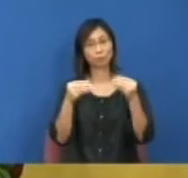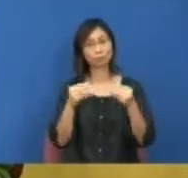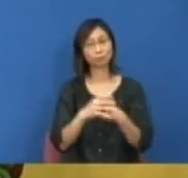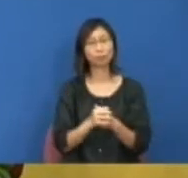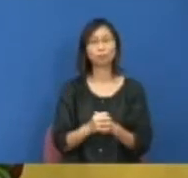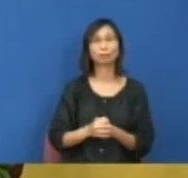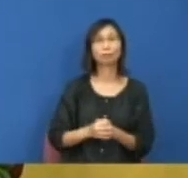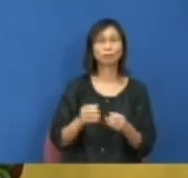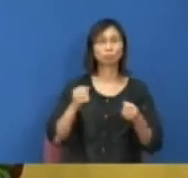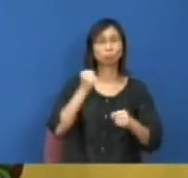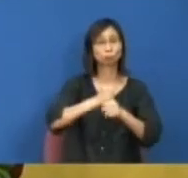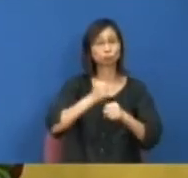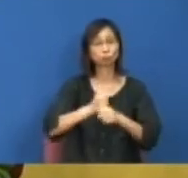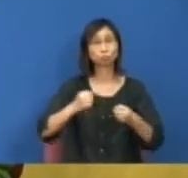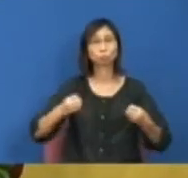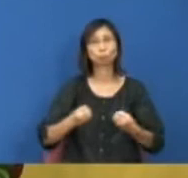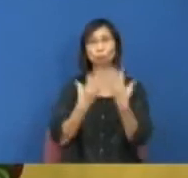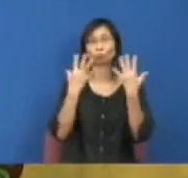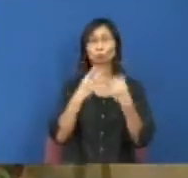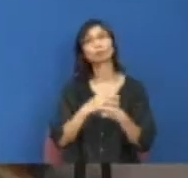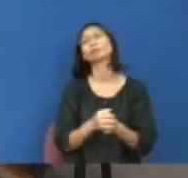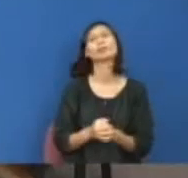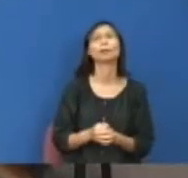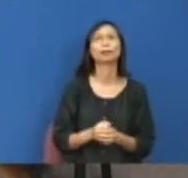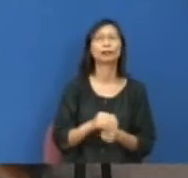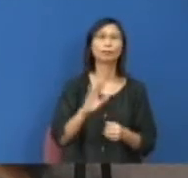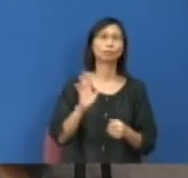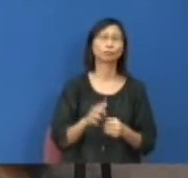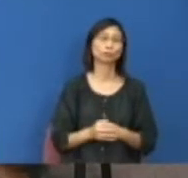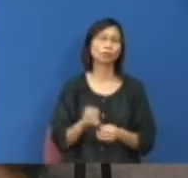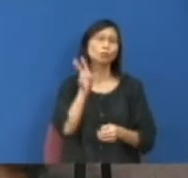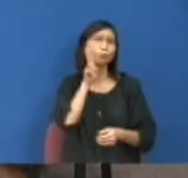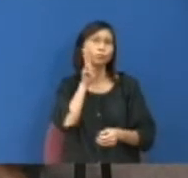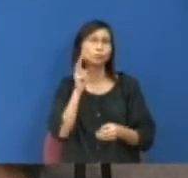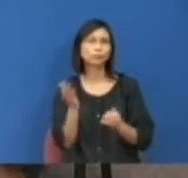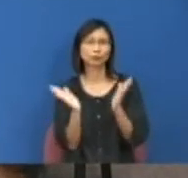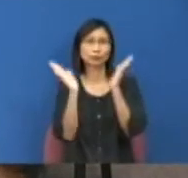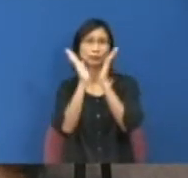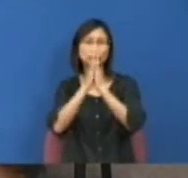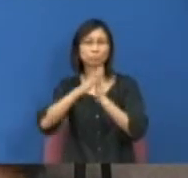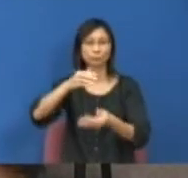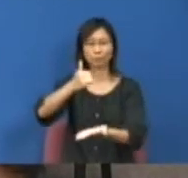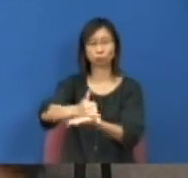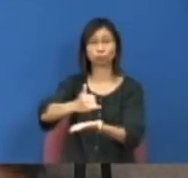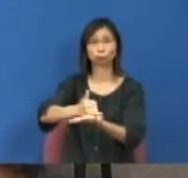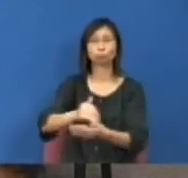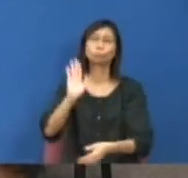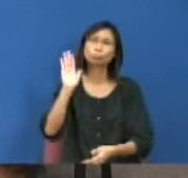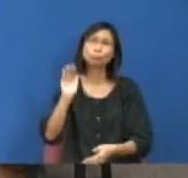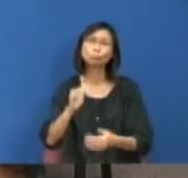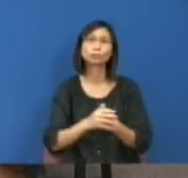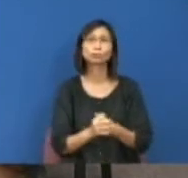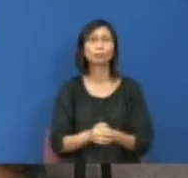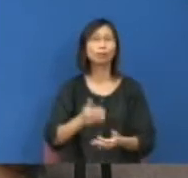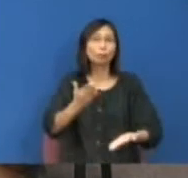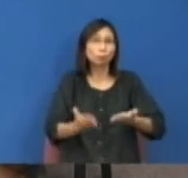講，咁去到某一啲重要 大武器之手 都可以係啦，都可以做武器啦，接盾係啦，第二樣嘢。咁我諗同埋第三樣嘢就係 或者以